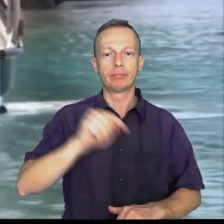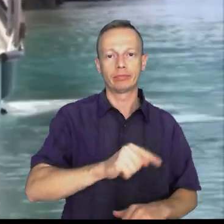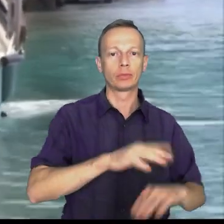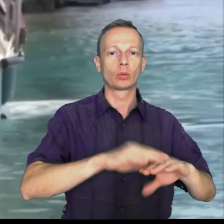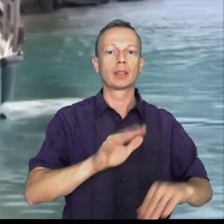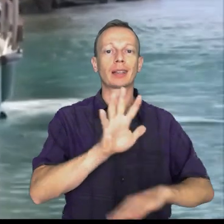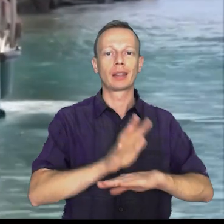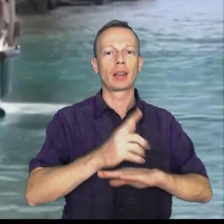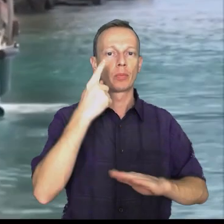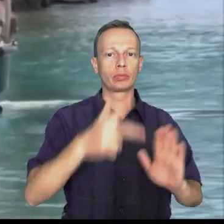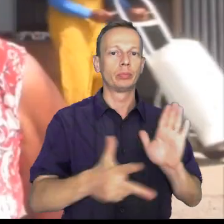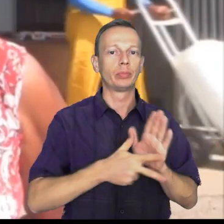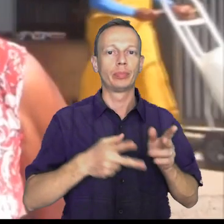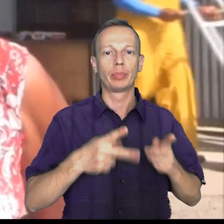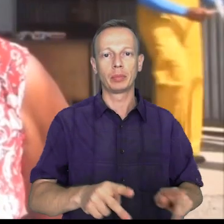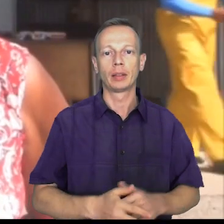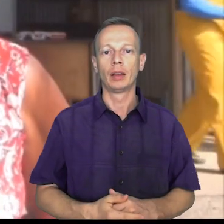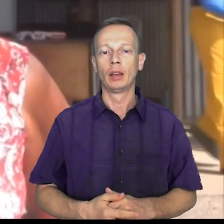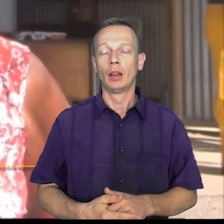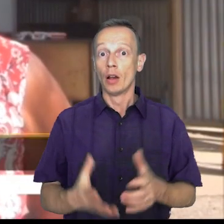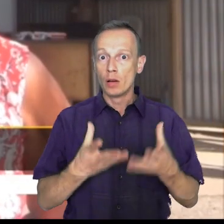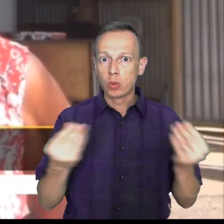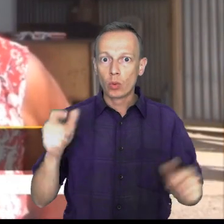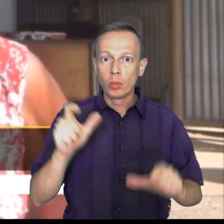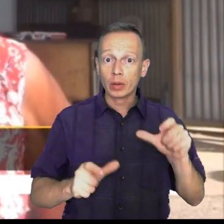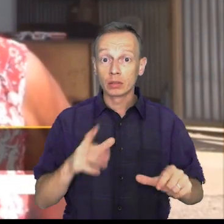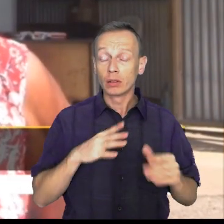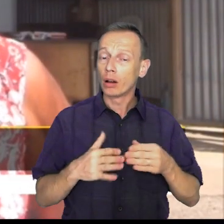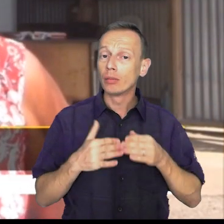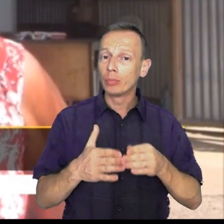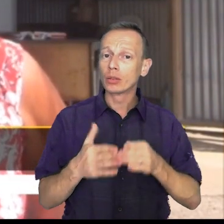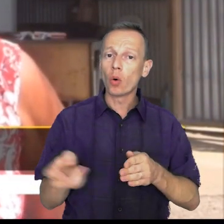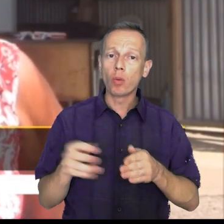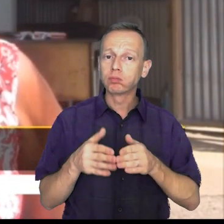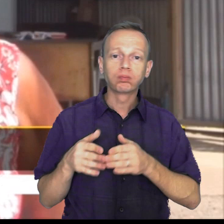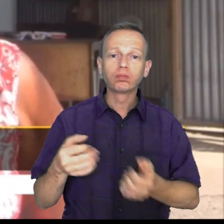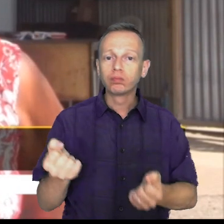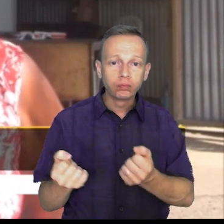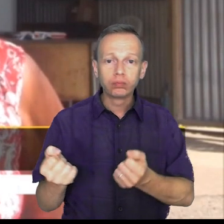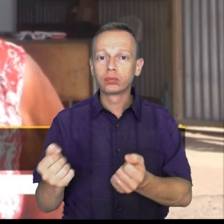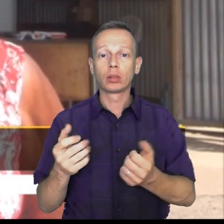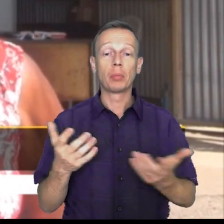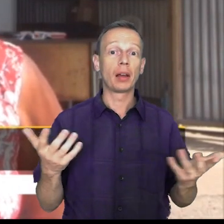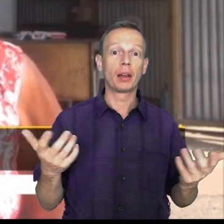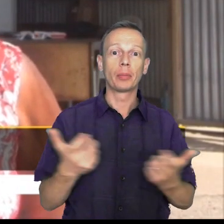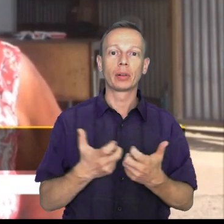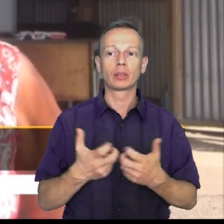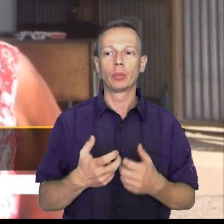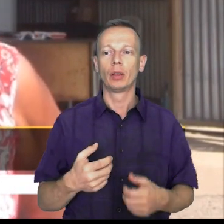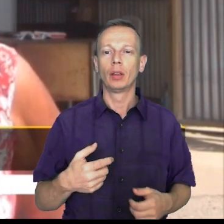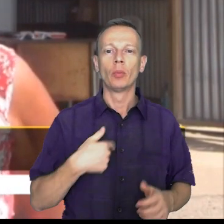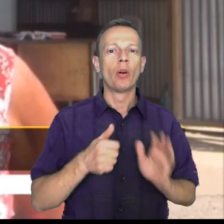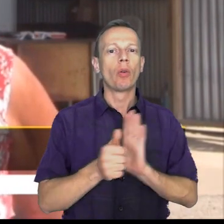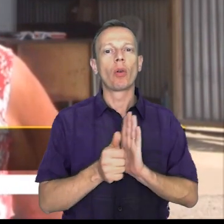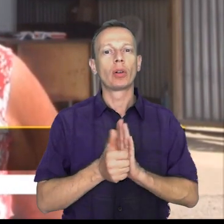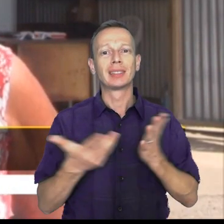Vesco. Il y a donc énormément de gens qui utilisent des bateaux, mais mon rôle à moi, c'est pas